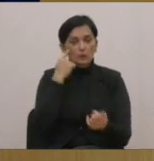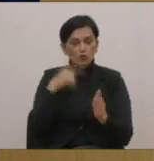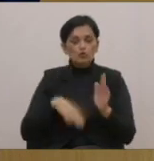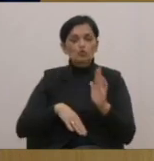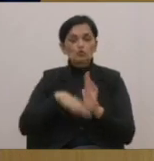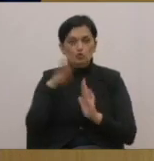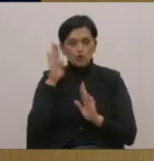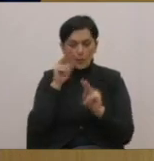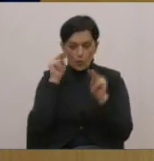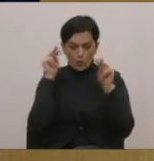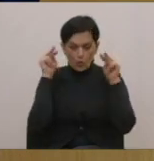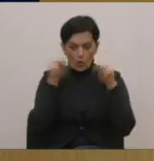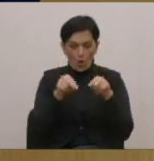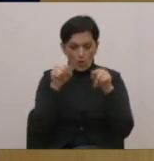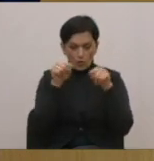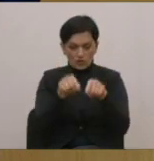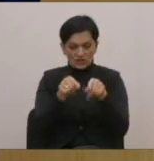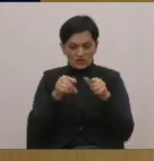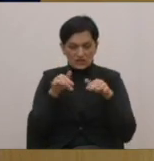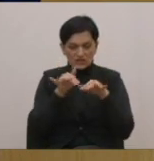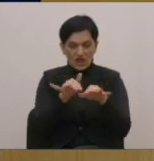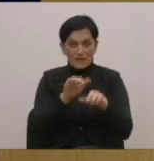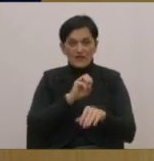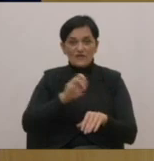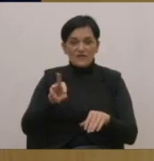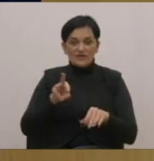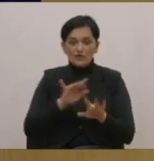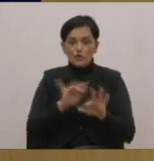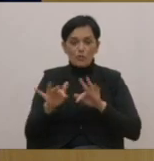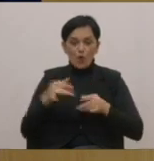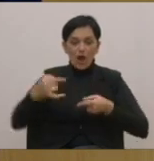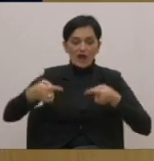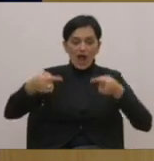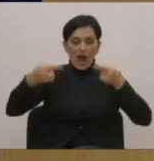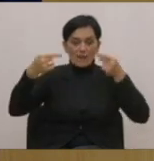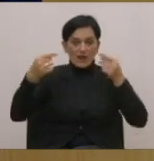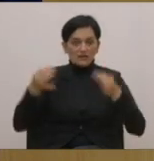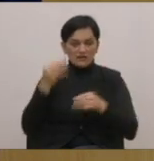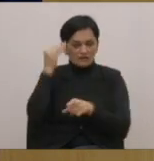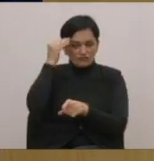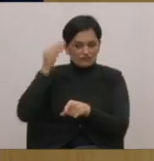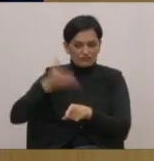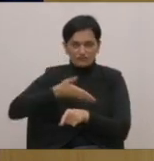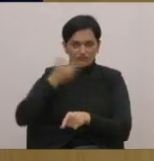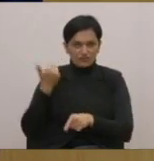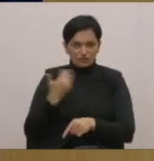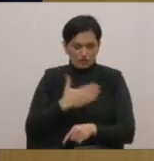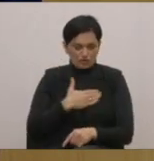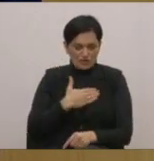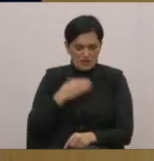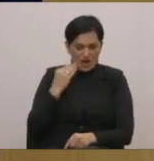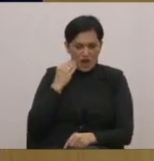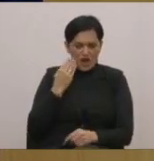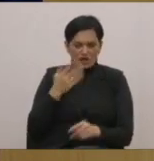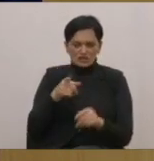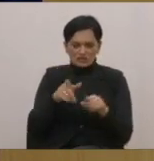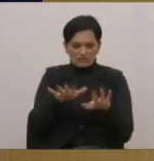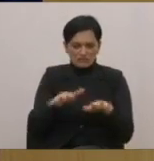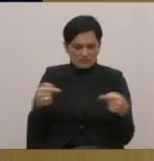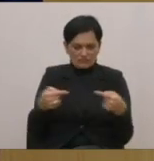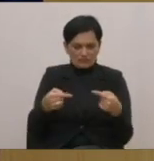upro koncentrerebuli viqo sakmeze da, vidre es proceduruli kamati araplis momsemi arari chemi azrit da, absoluturat uadgiloa